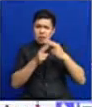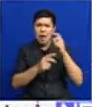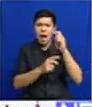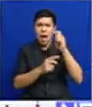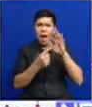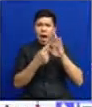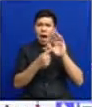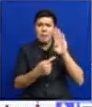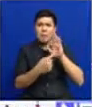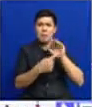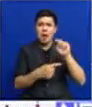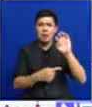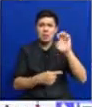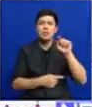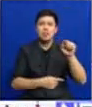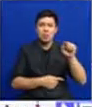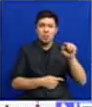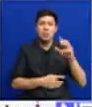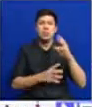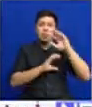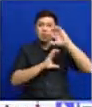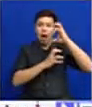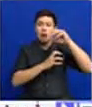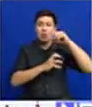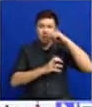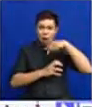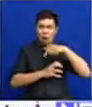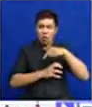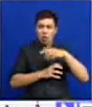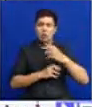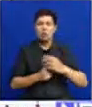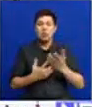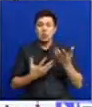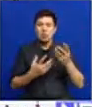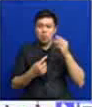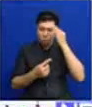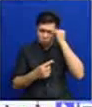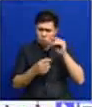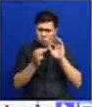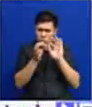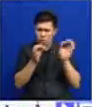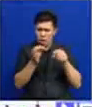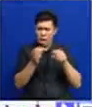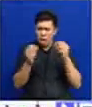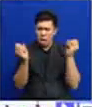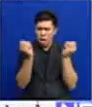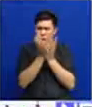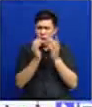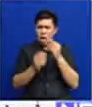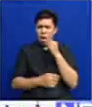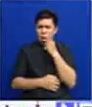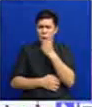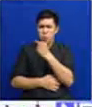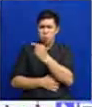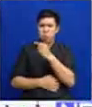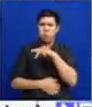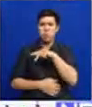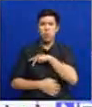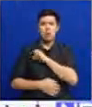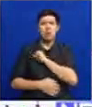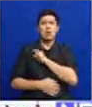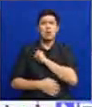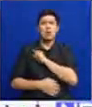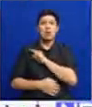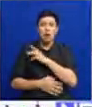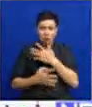ที่สร้างโดยสหมงคลฟิล์มอินเตอร์เนชั่นแนลและบารามยูเพราะว่ามีเนื้อหาตีแผ่เรื่องราวเชิงลบในพระพุทธศาสน